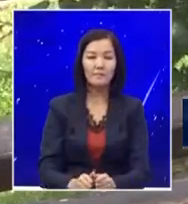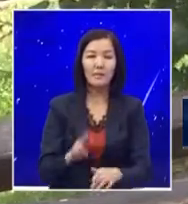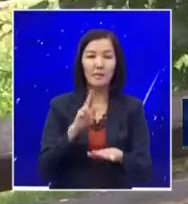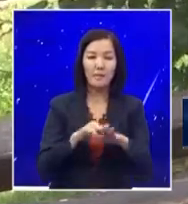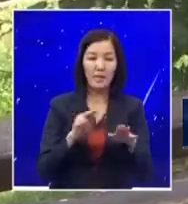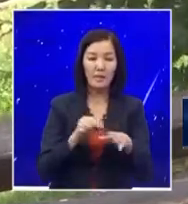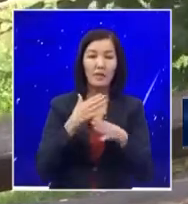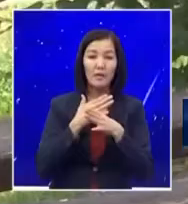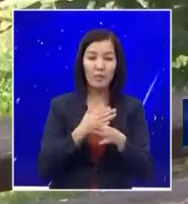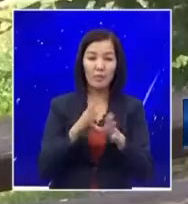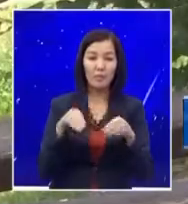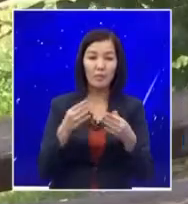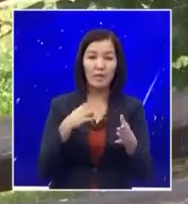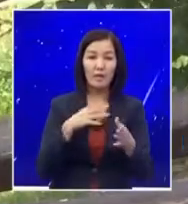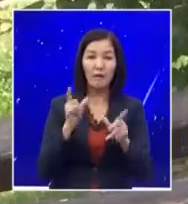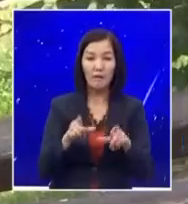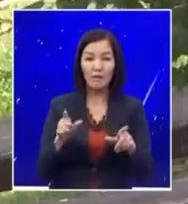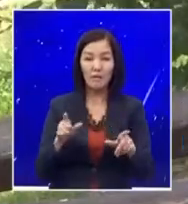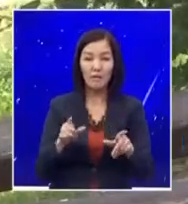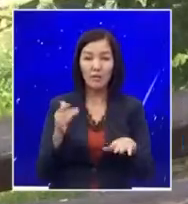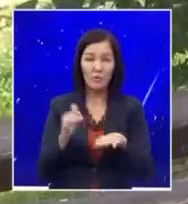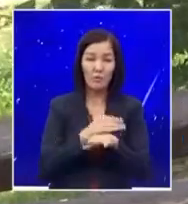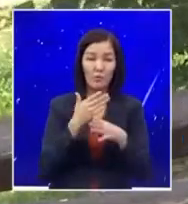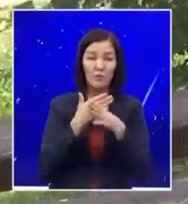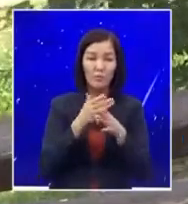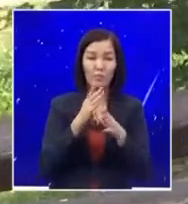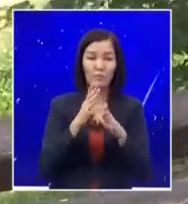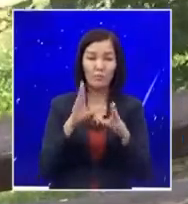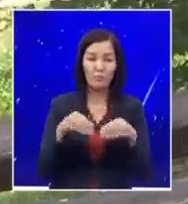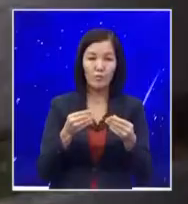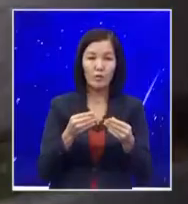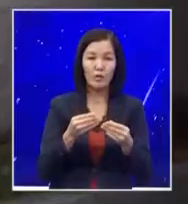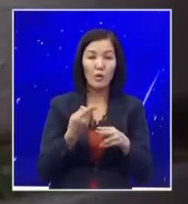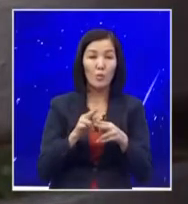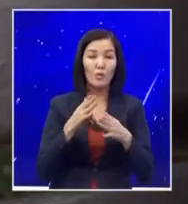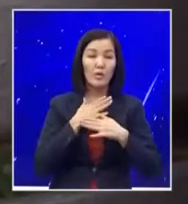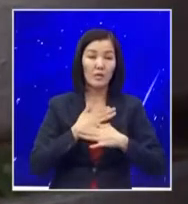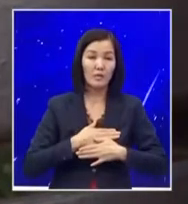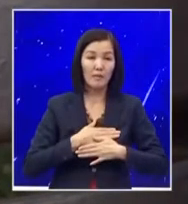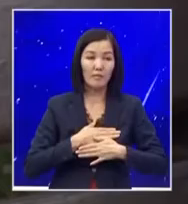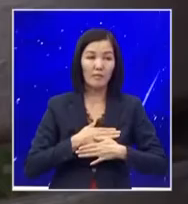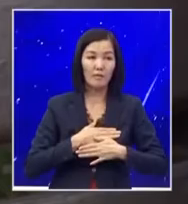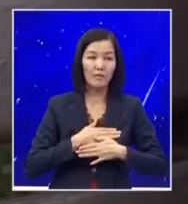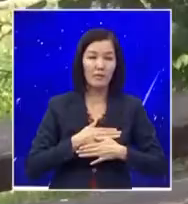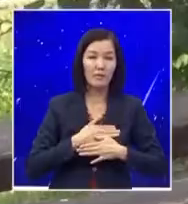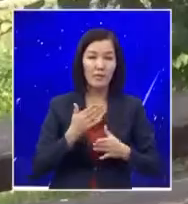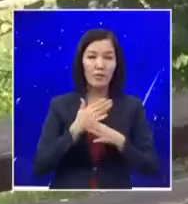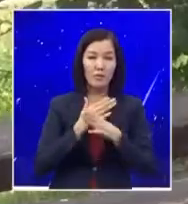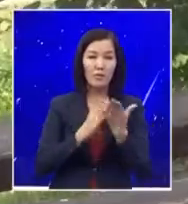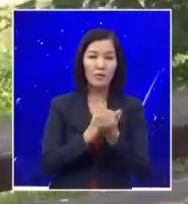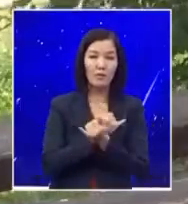Полицияда көмек болады, адамдарға да жақсы болады. Сонымен мен ризамын волонтерларға. Бәрі жағынан көмек